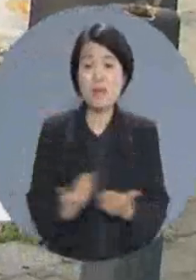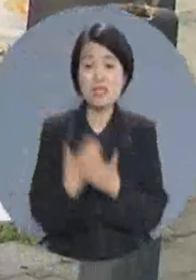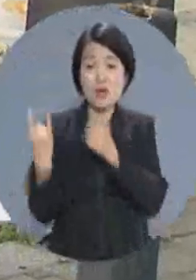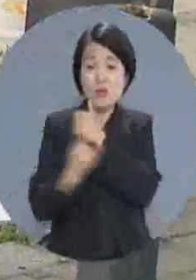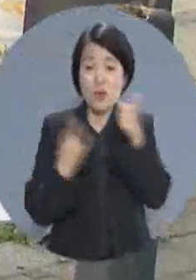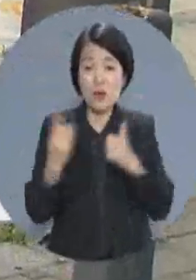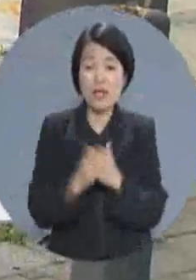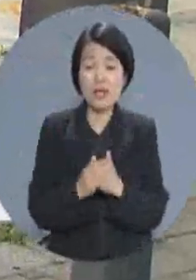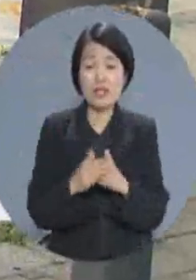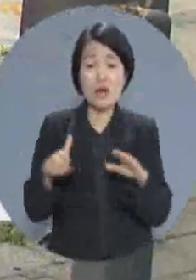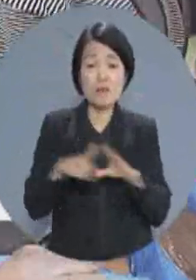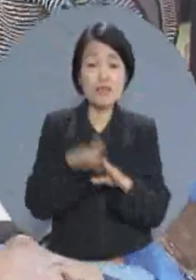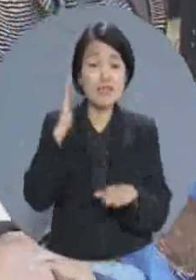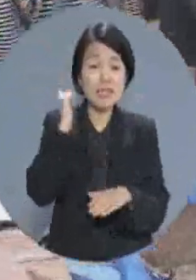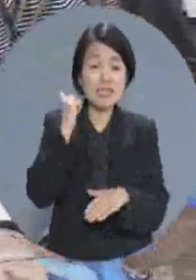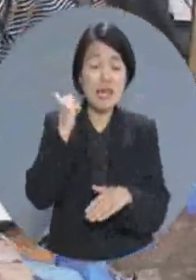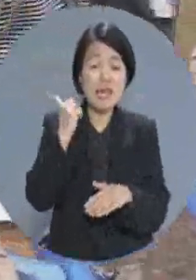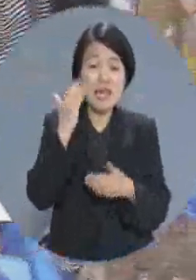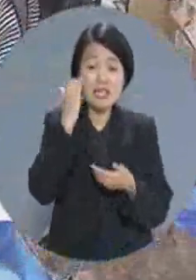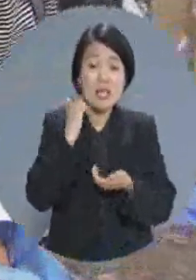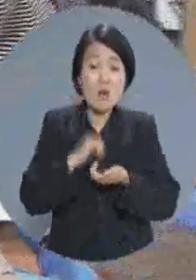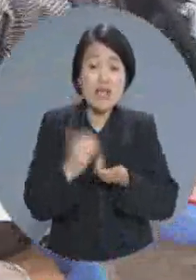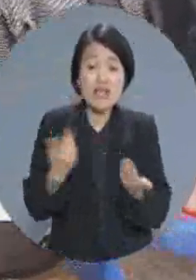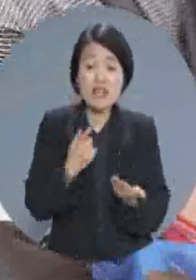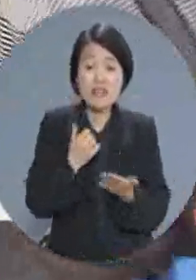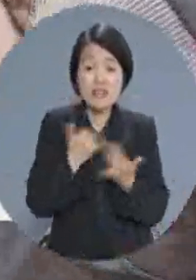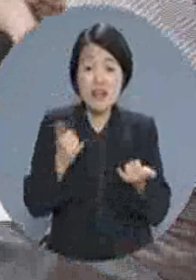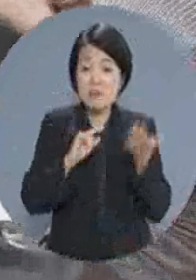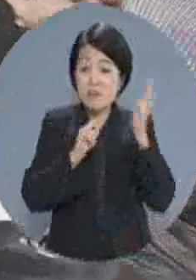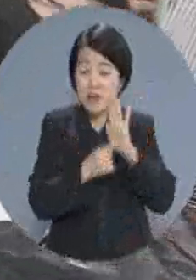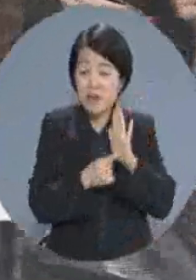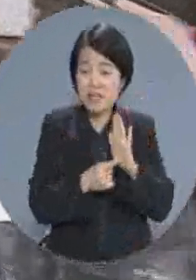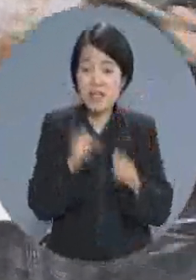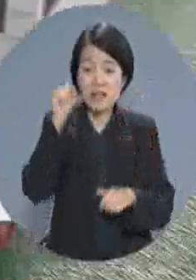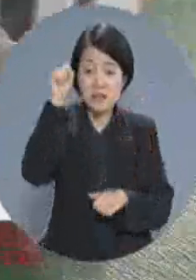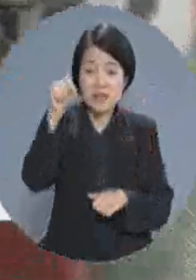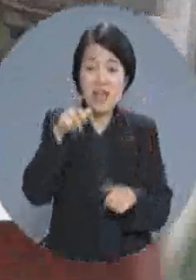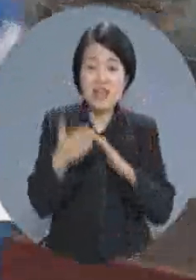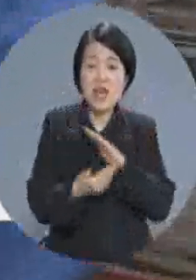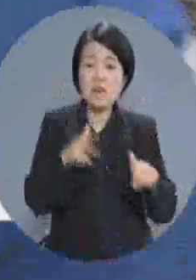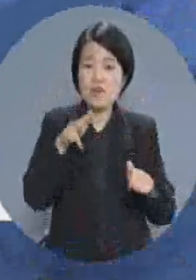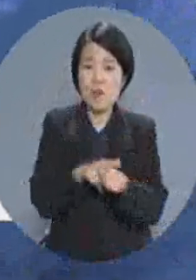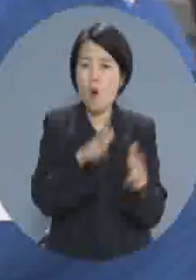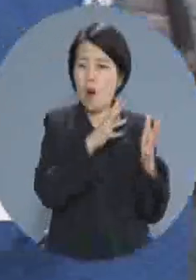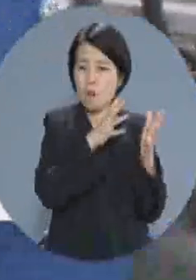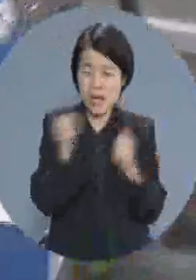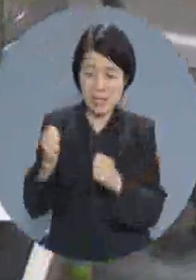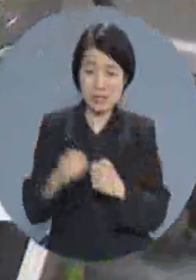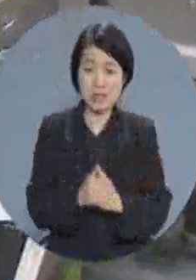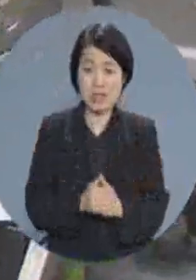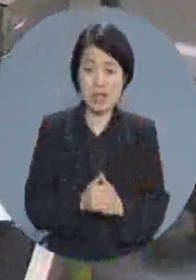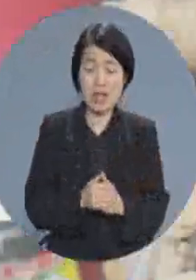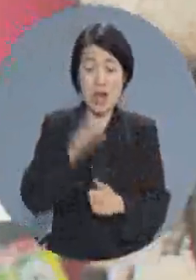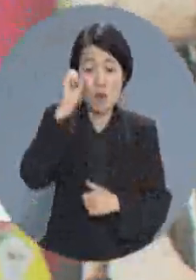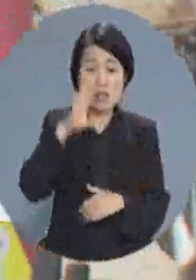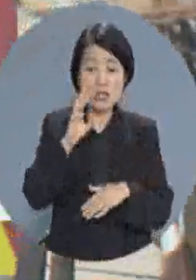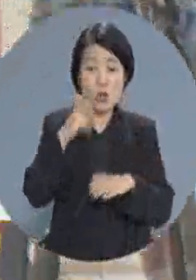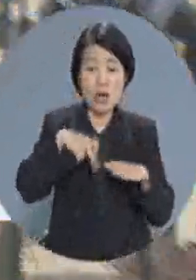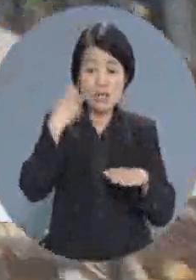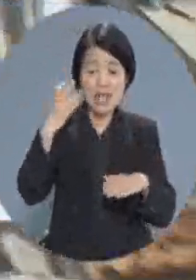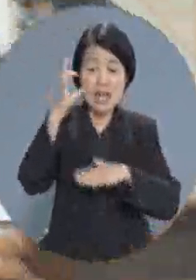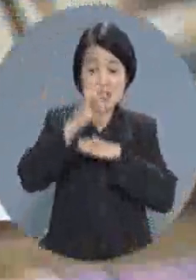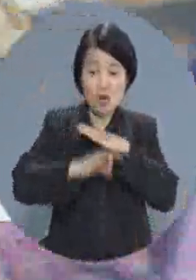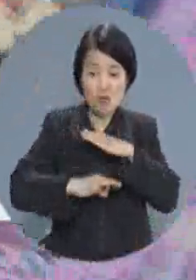등 문재인 정부 청와대 출신을 내세우며 출사표를 던진 예비 후보가 유독 많았습니다. 광주